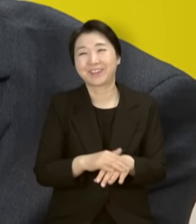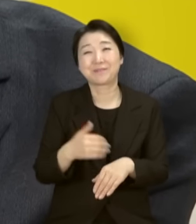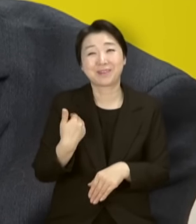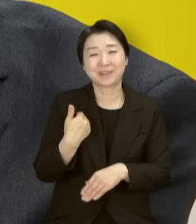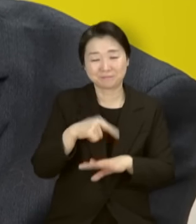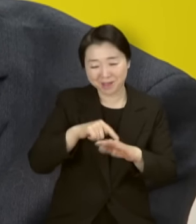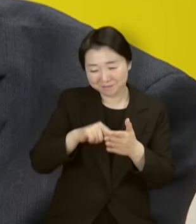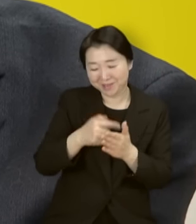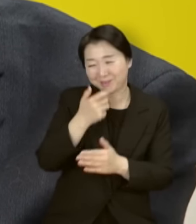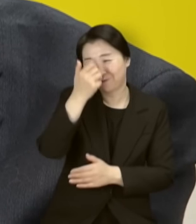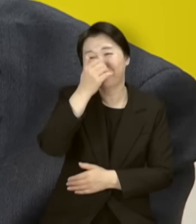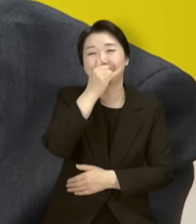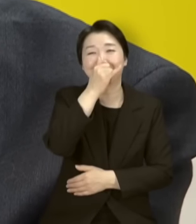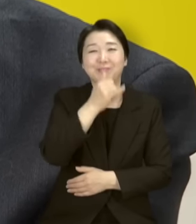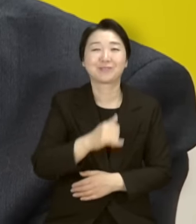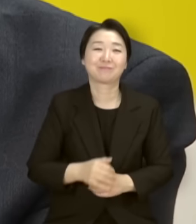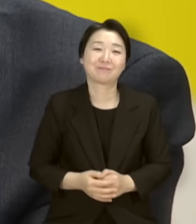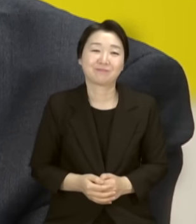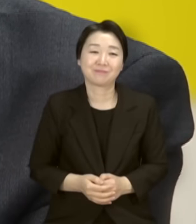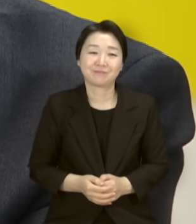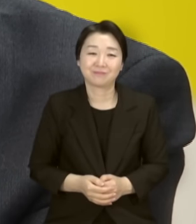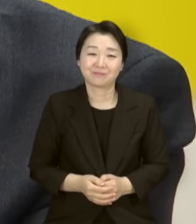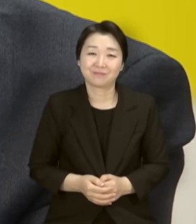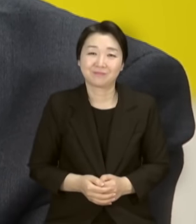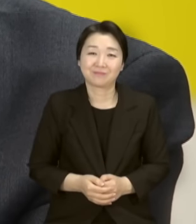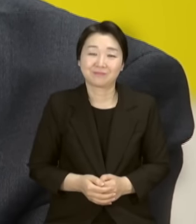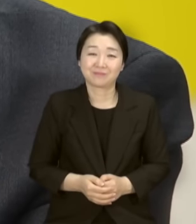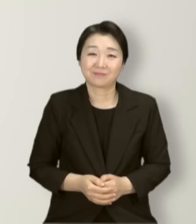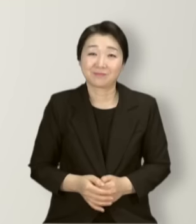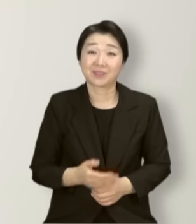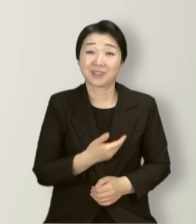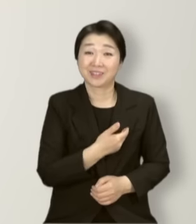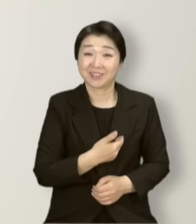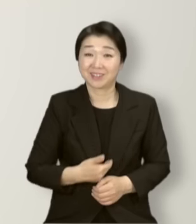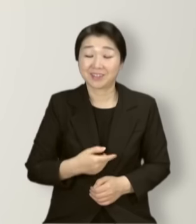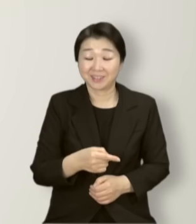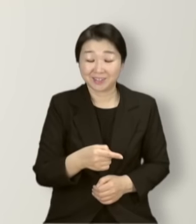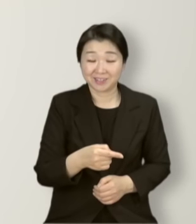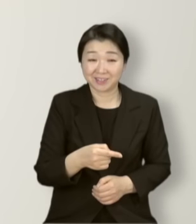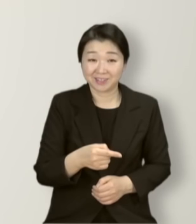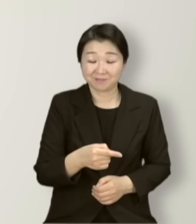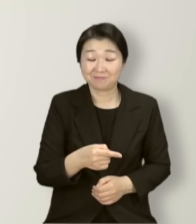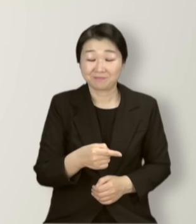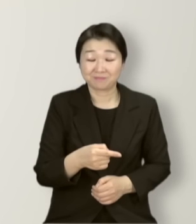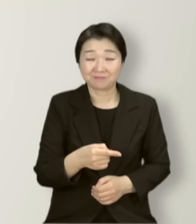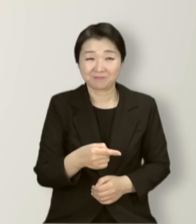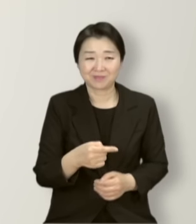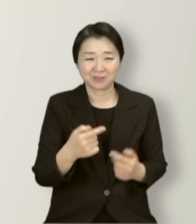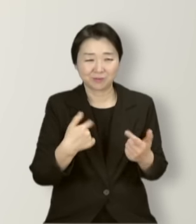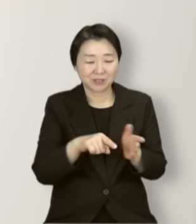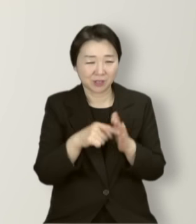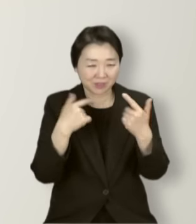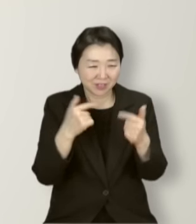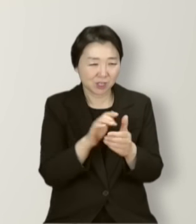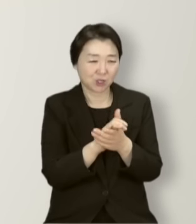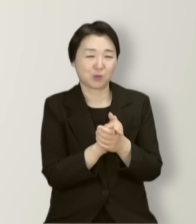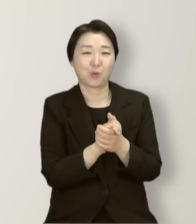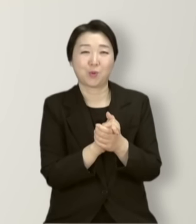꿈이 있는 거지. 네. 제자분들이 등 뒤에서 기도해 주시는 총장님이 계셔서 예.